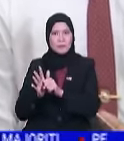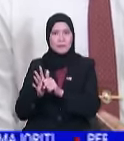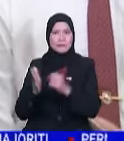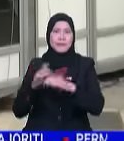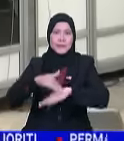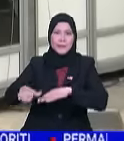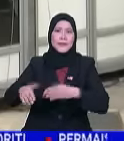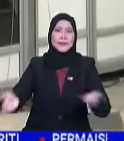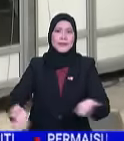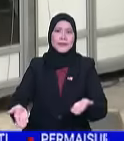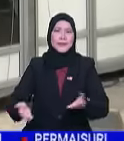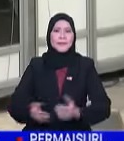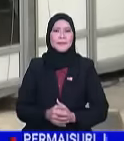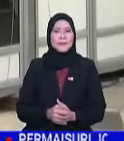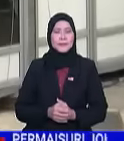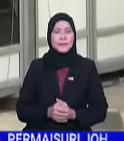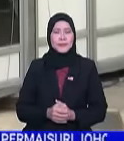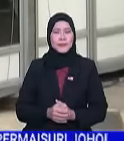sini.